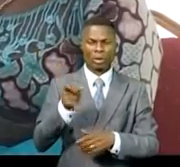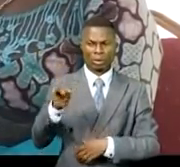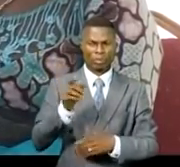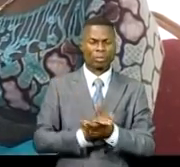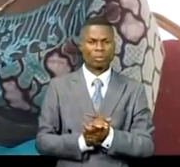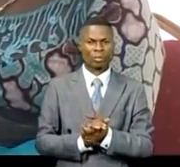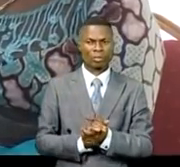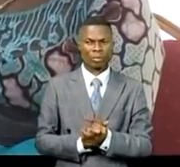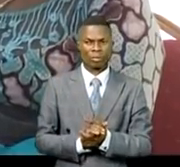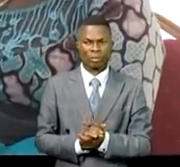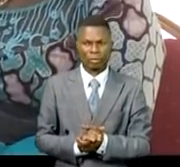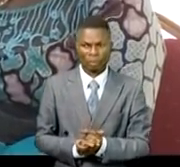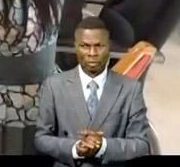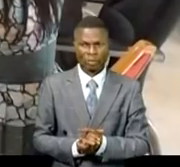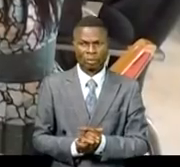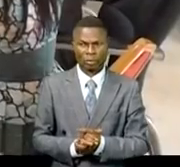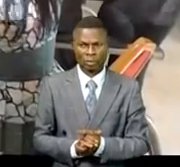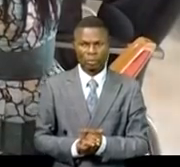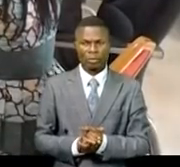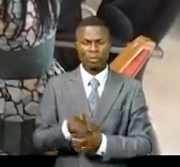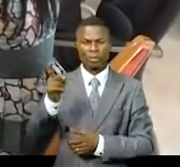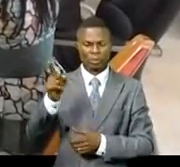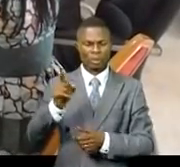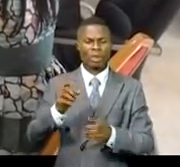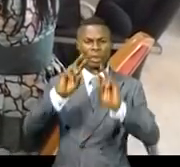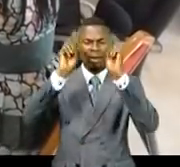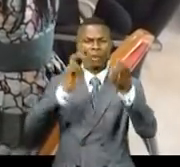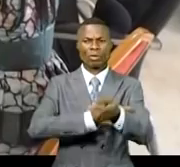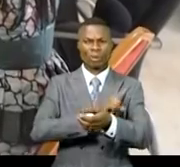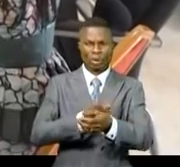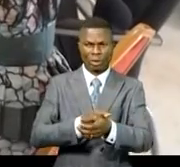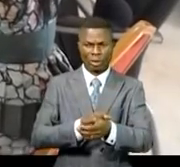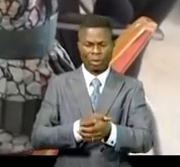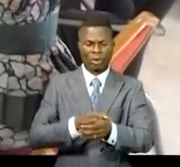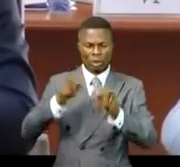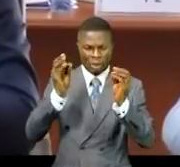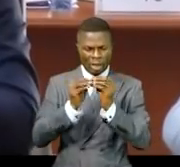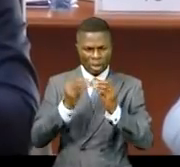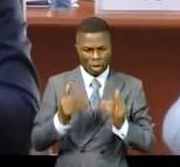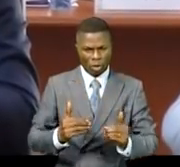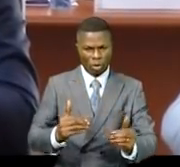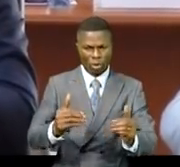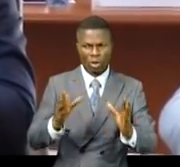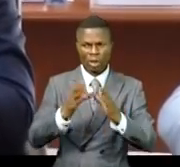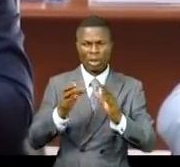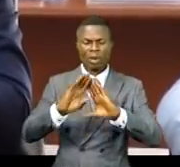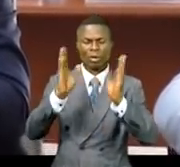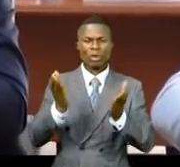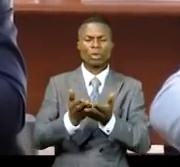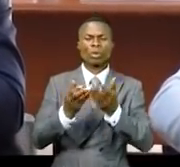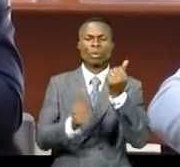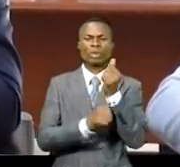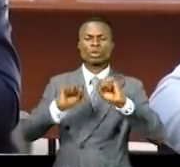temps, la délégation des députés nationaux séjourne à Goma. Ils ont entamé une série de concertations avec les différentes couches sociales.